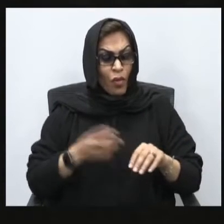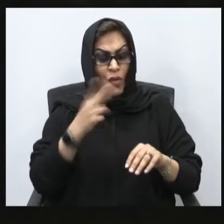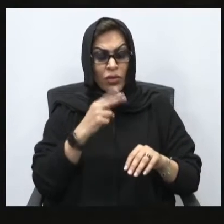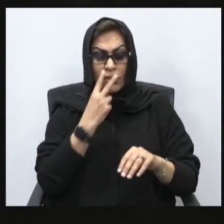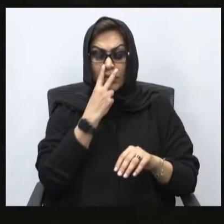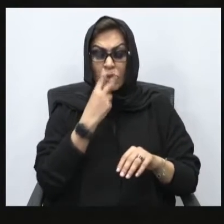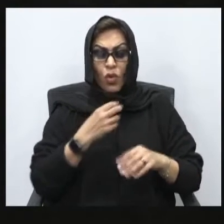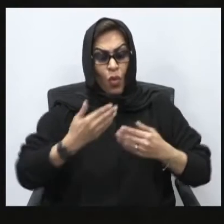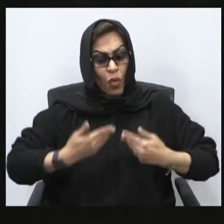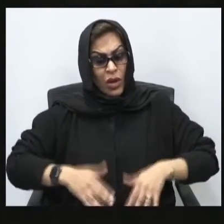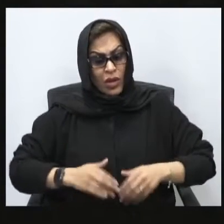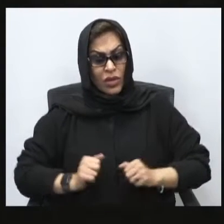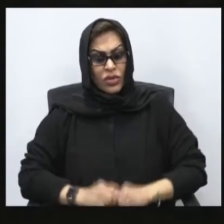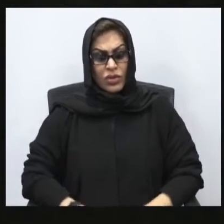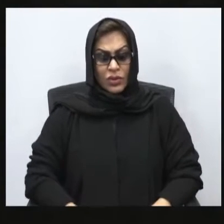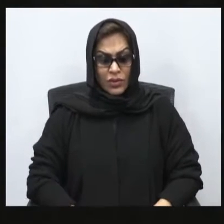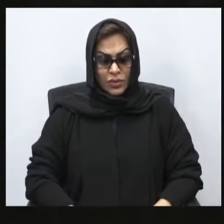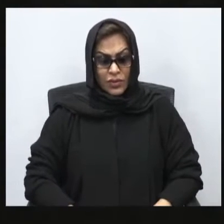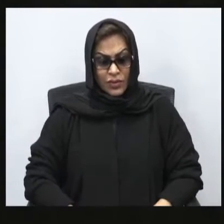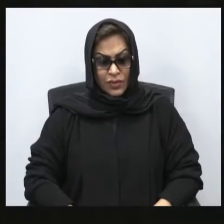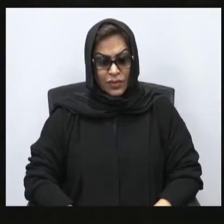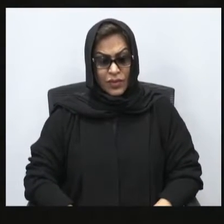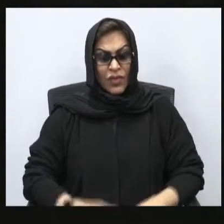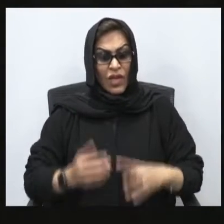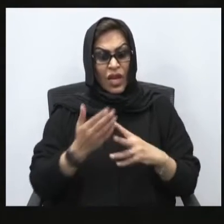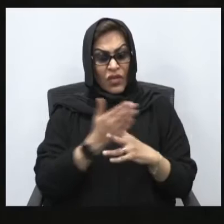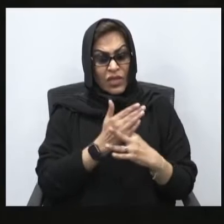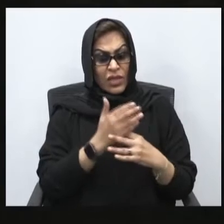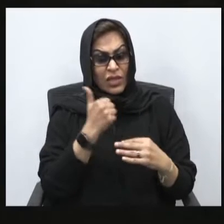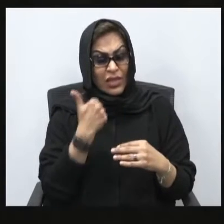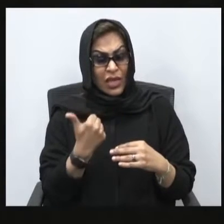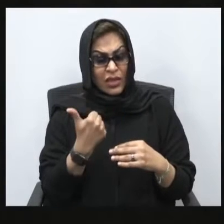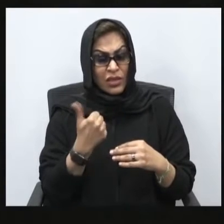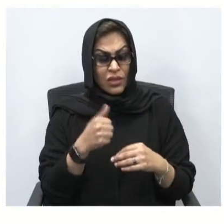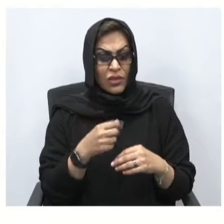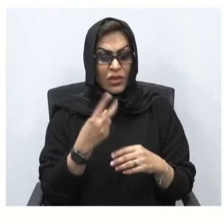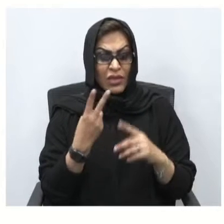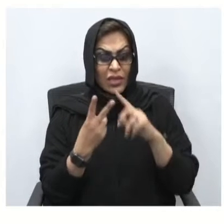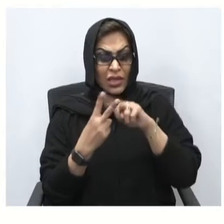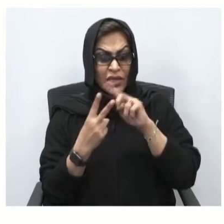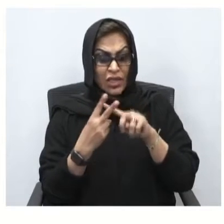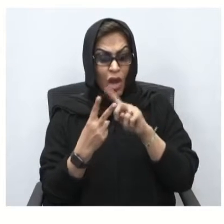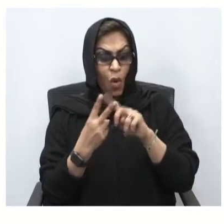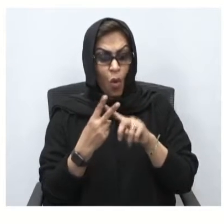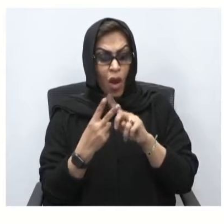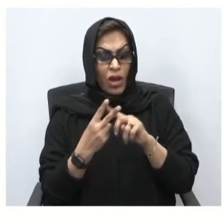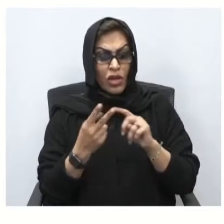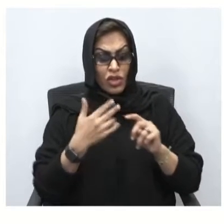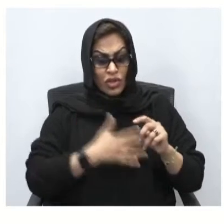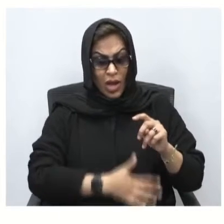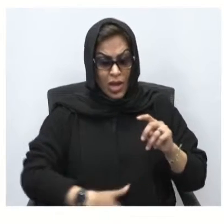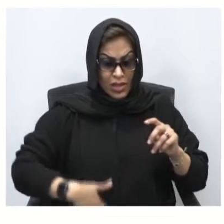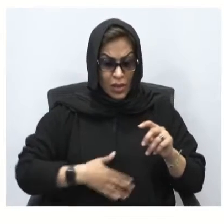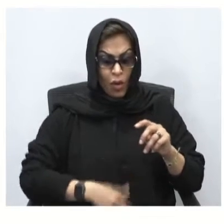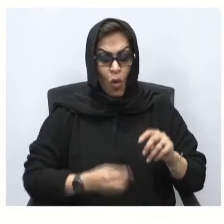التنفس والاخراج الفصل السادس يتكون من درسان الدرس الاول الجهاز الهضمي والمواد